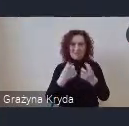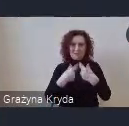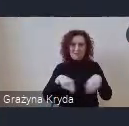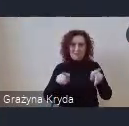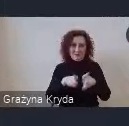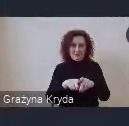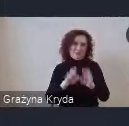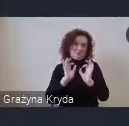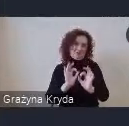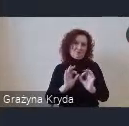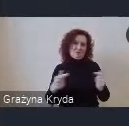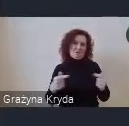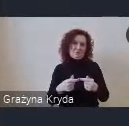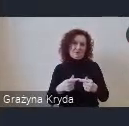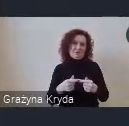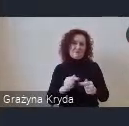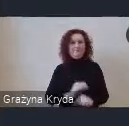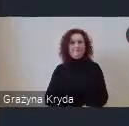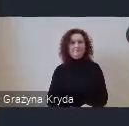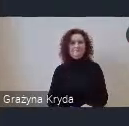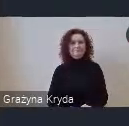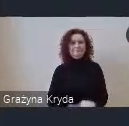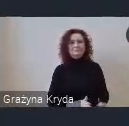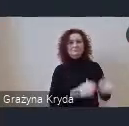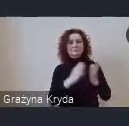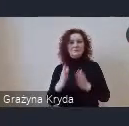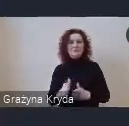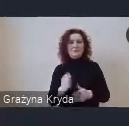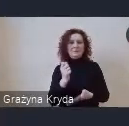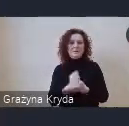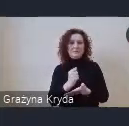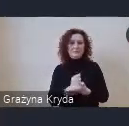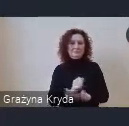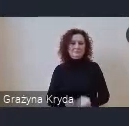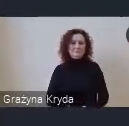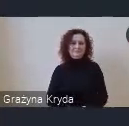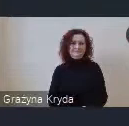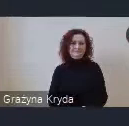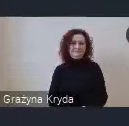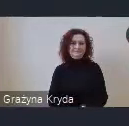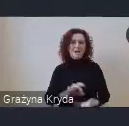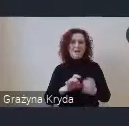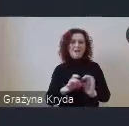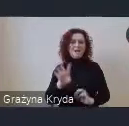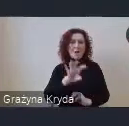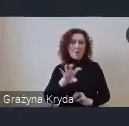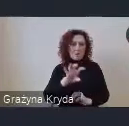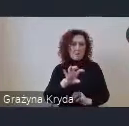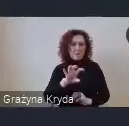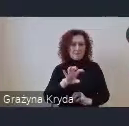to jest wszystko w porządku poręcz Jak znaleźć Kolejna rzecz na którą zwracamy uwagę kiedy oglądamy sobie schody to jest kształt